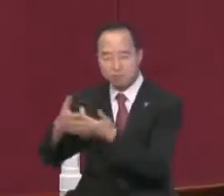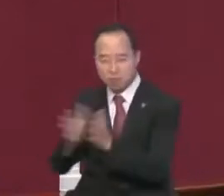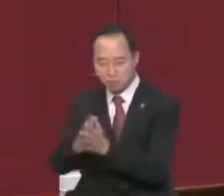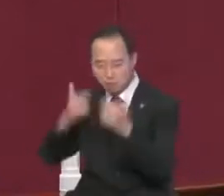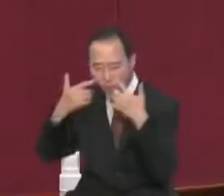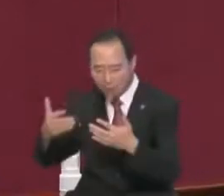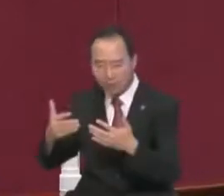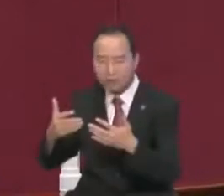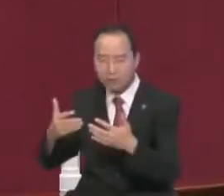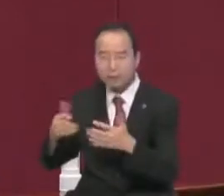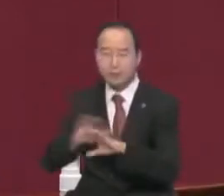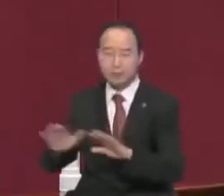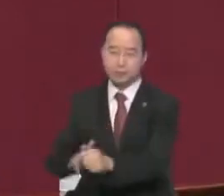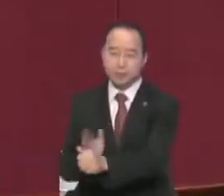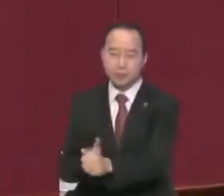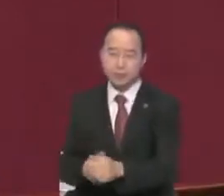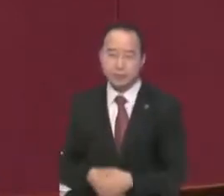요구합니다.